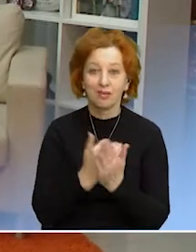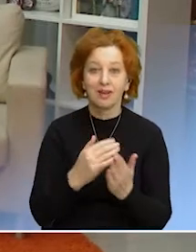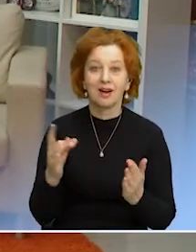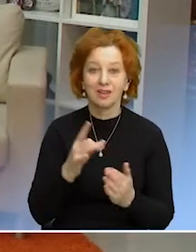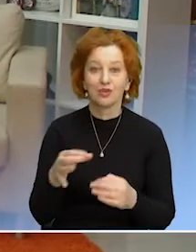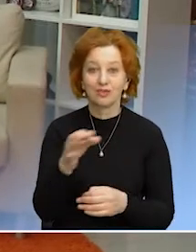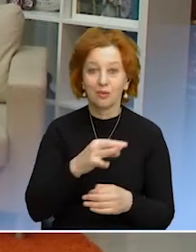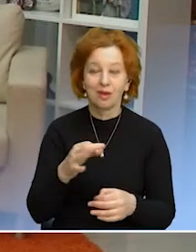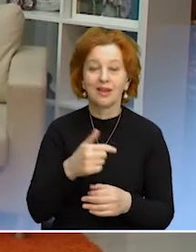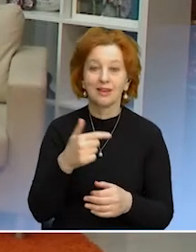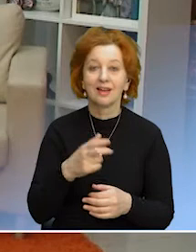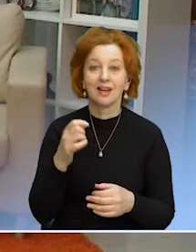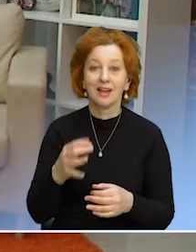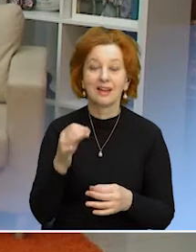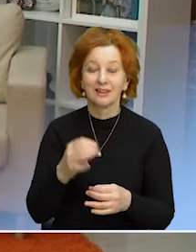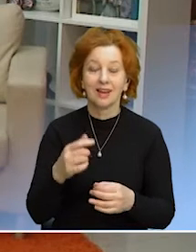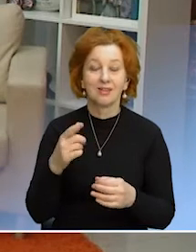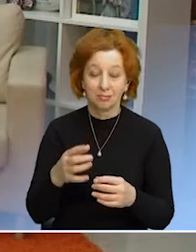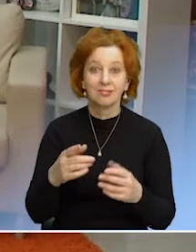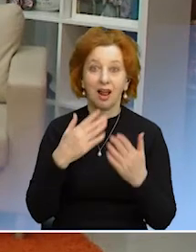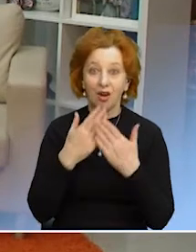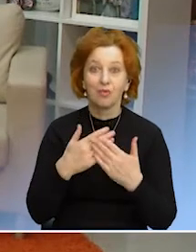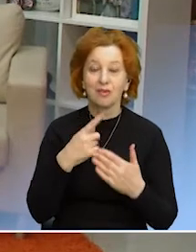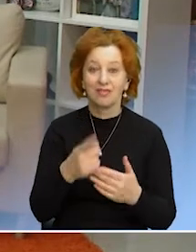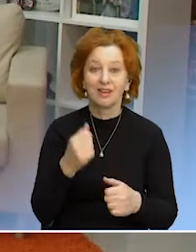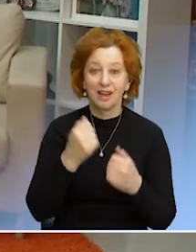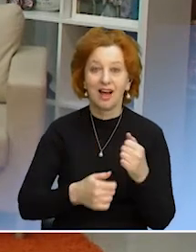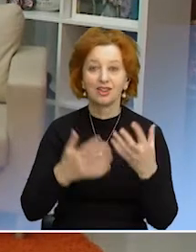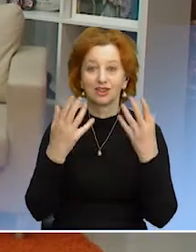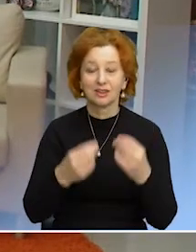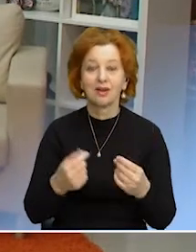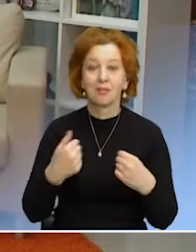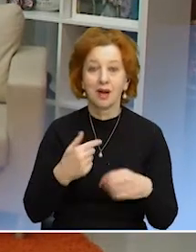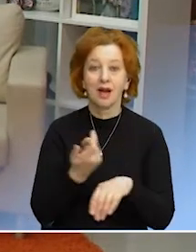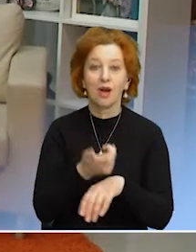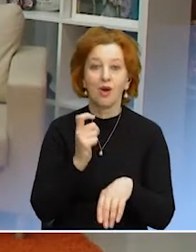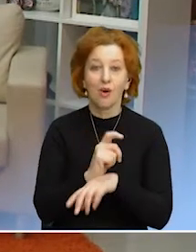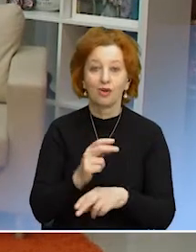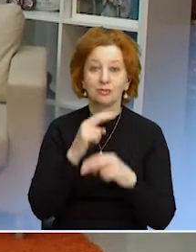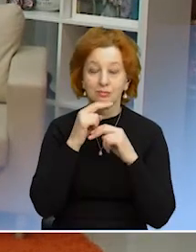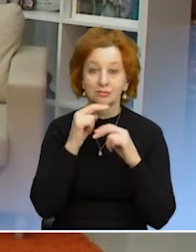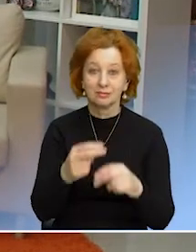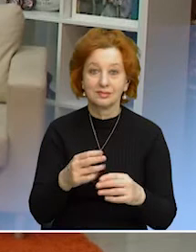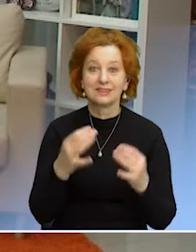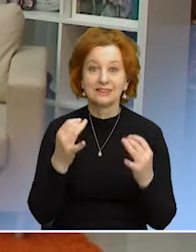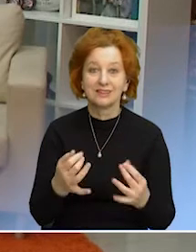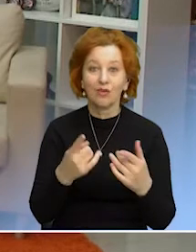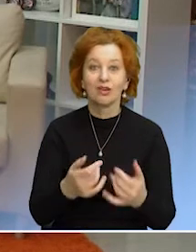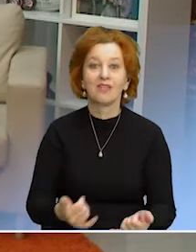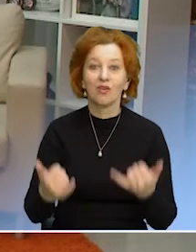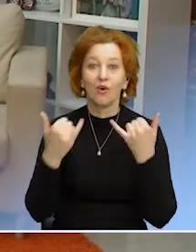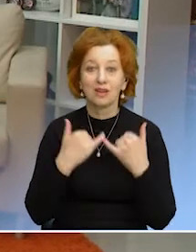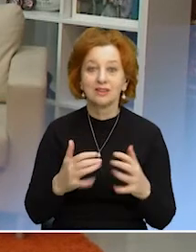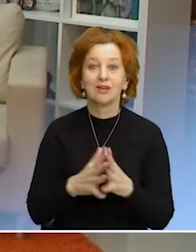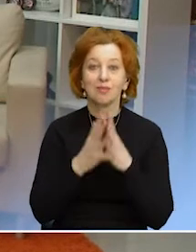телезрители, ну и нашу программу. Утренний телеканал Ростовской области, Геннадий Гордеев, Ирина Касарина любят вас и обожают каждый день. А еще мы очень любим наших гостей. И,